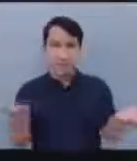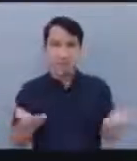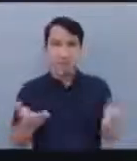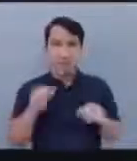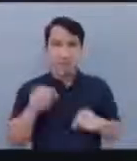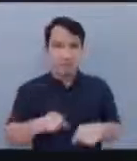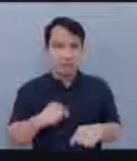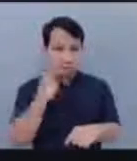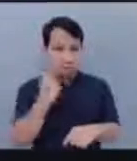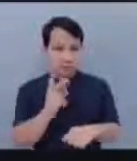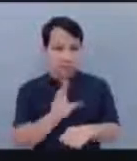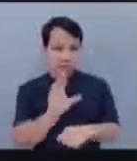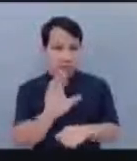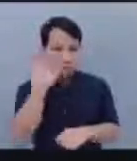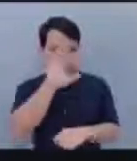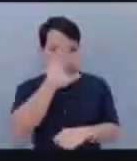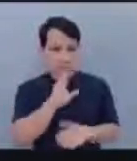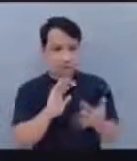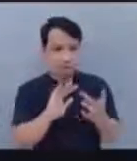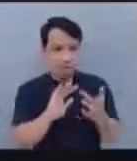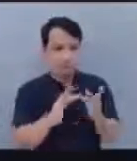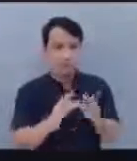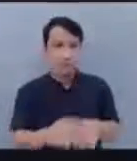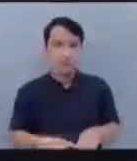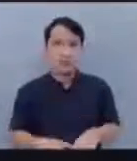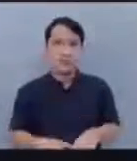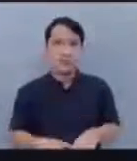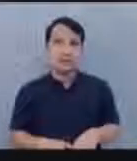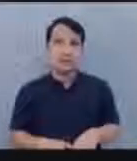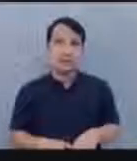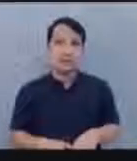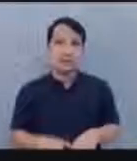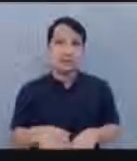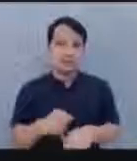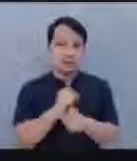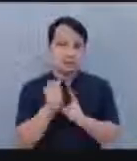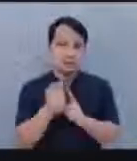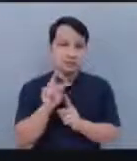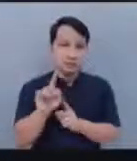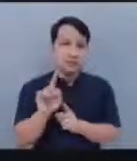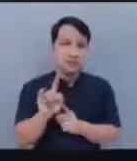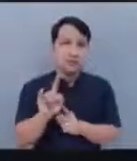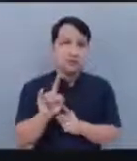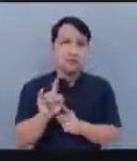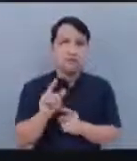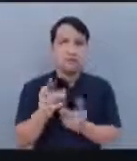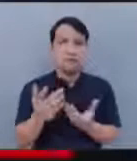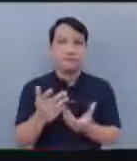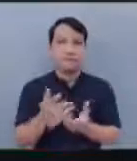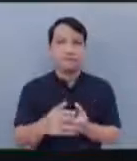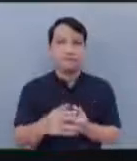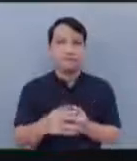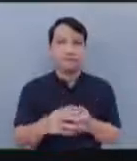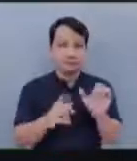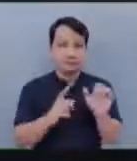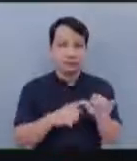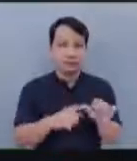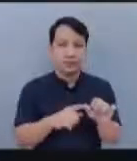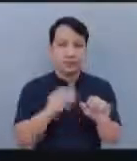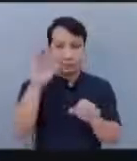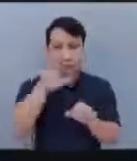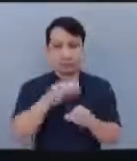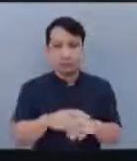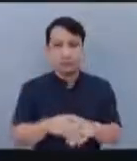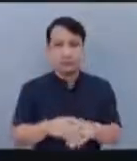pwedeng mahanap online? Meron po akong social media accounts. I-like nyo lang po or i-search nyo at